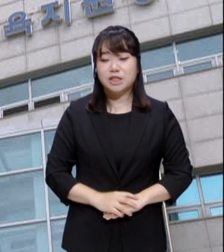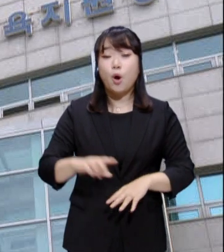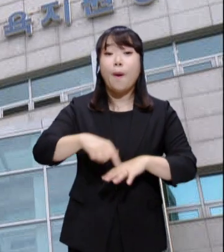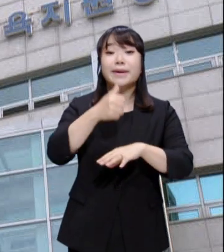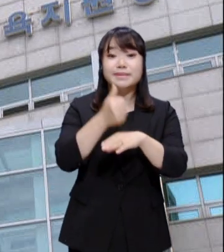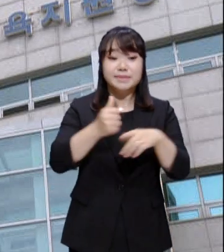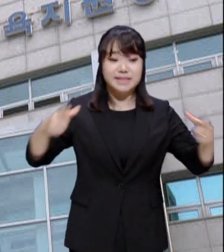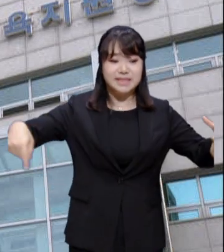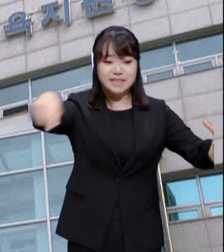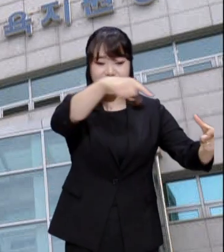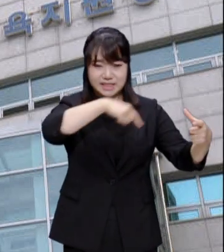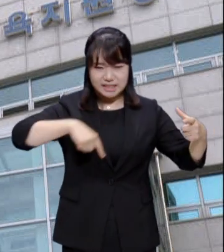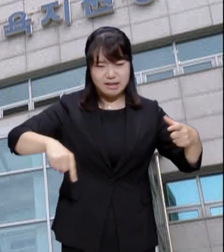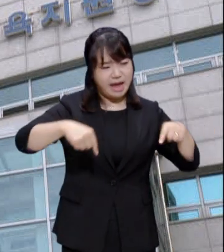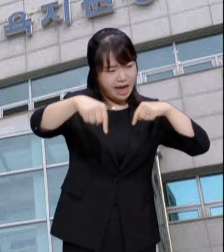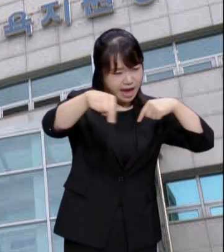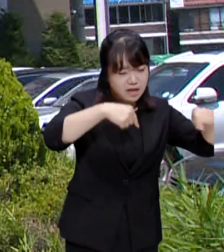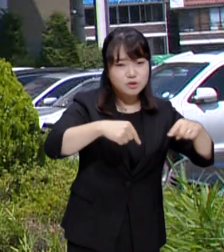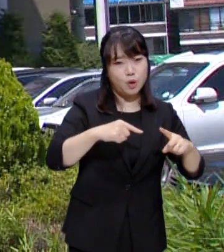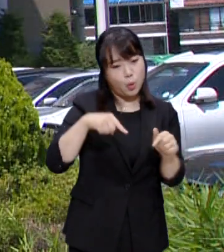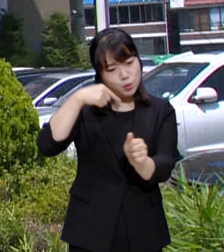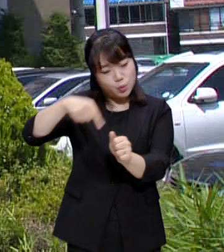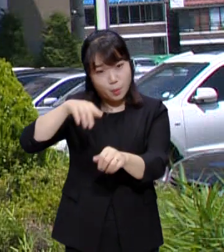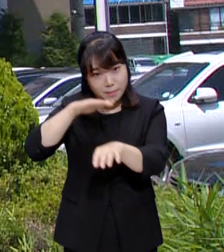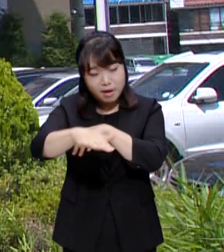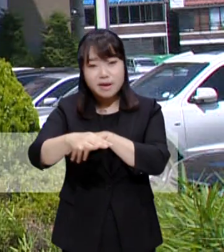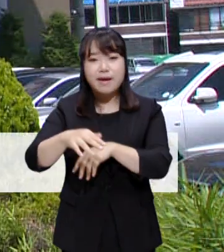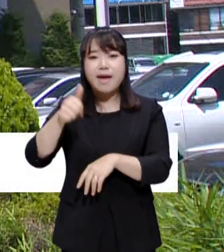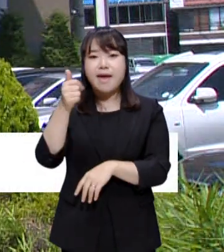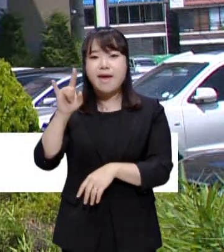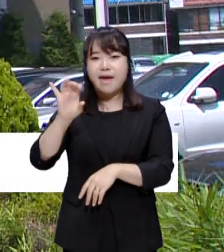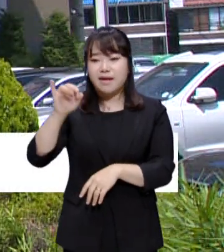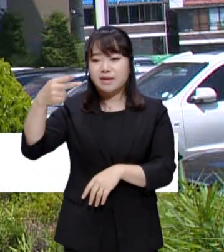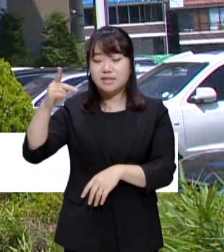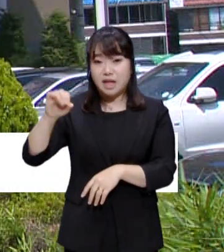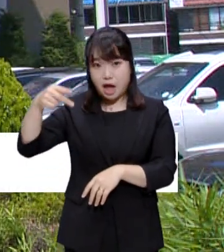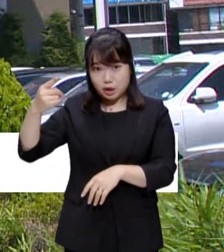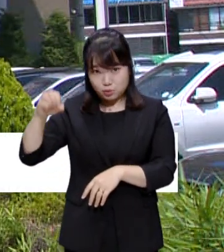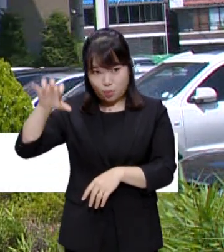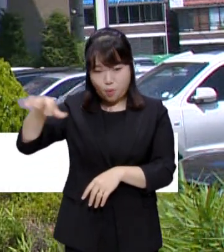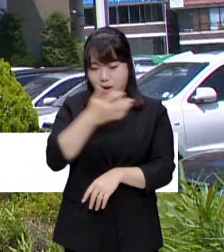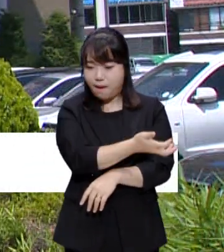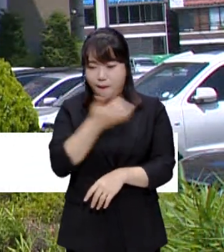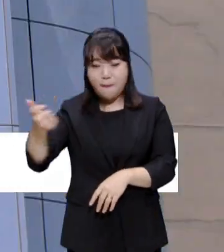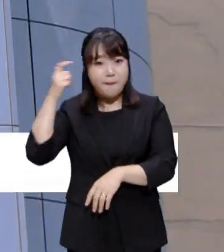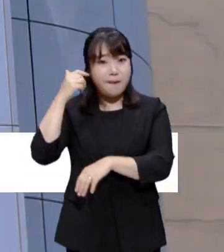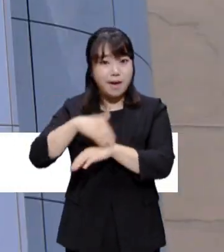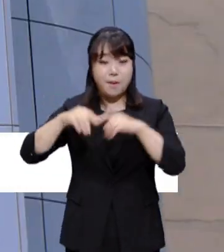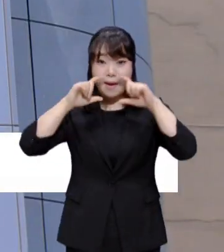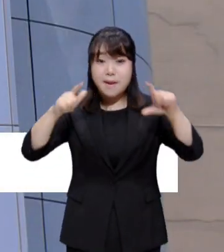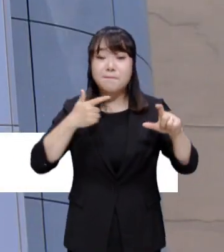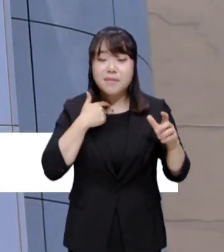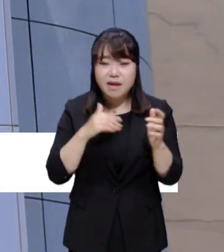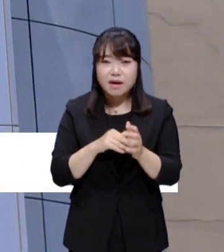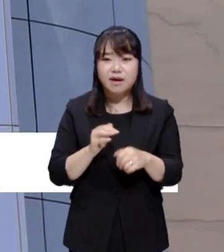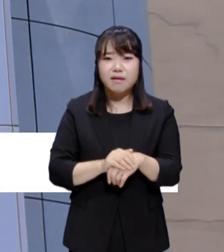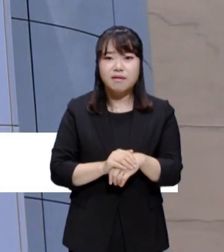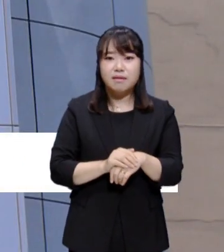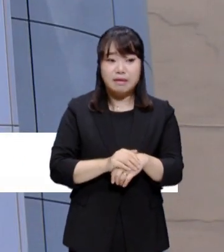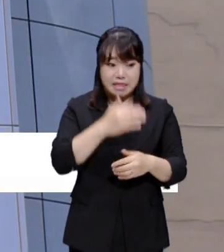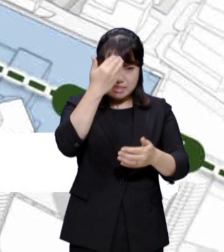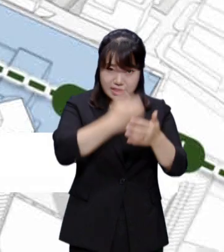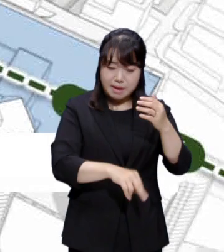왕십리역 일대 행정과 교육시설을 각각 행당동 서울아트홀과 독수고 부지로 옮긴다는 계획입니다. 이전으로 남겨진